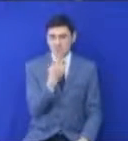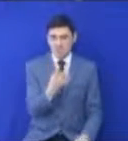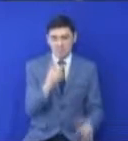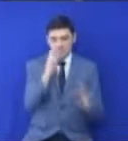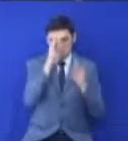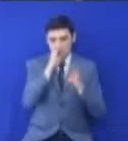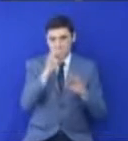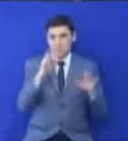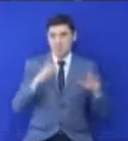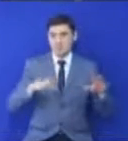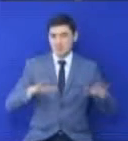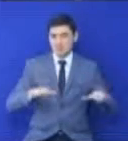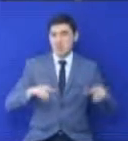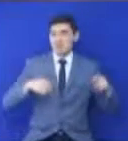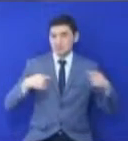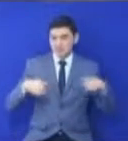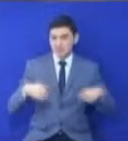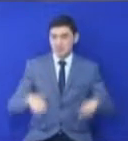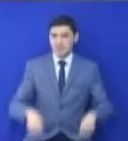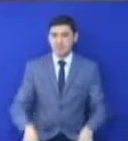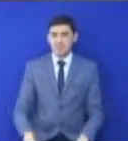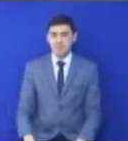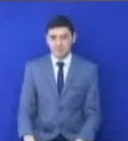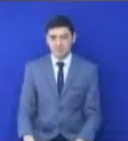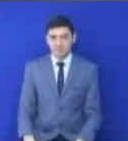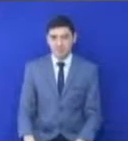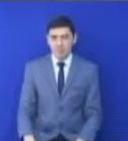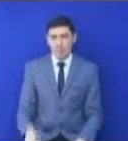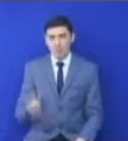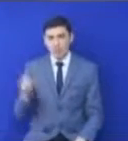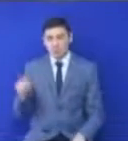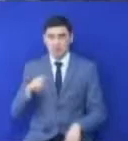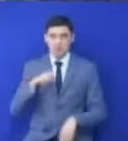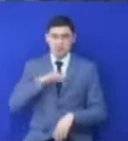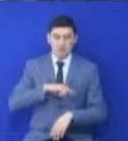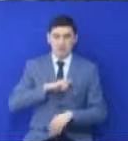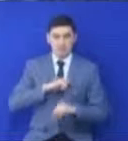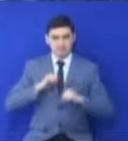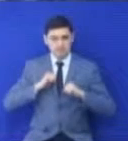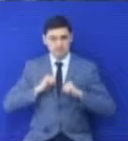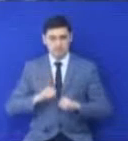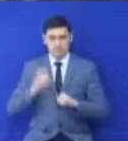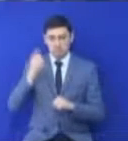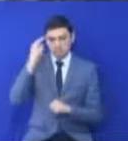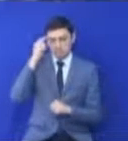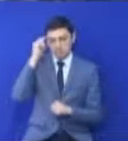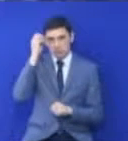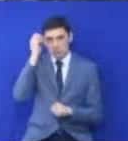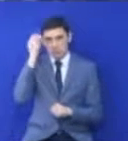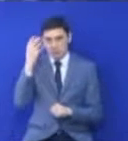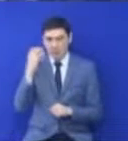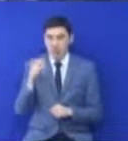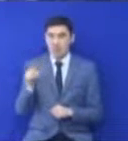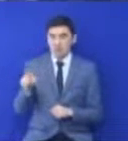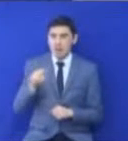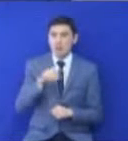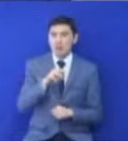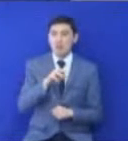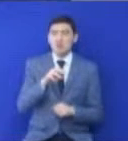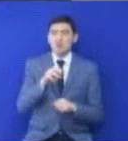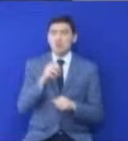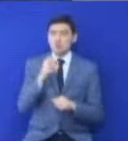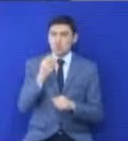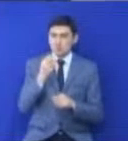сеніммен қарап, алған бетінен қайтпайтын батылдықты, іскерлік ұстаныммен ұштастыра білген Марат Серікжанұлы алға қойған